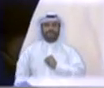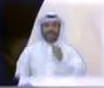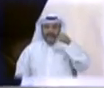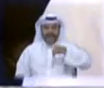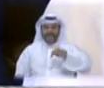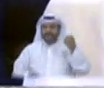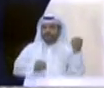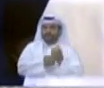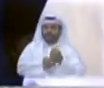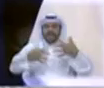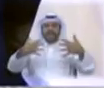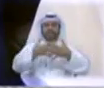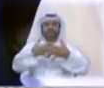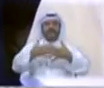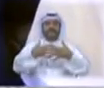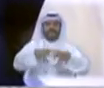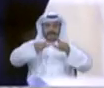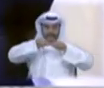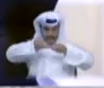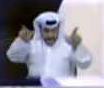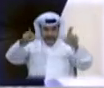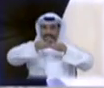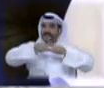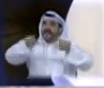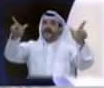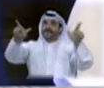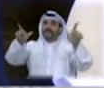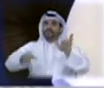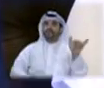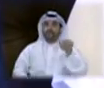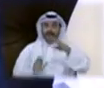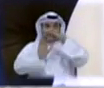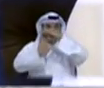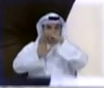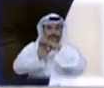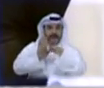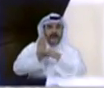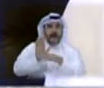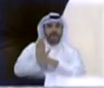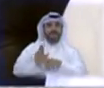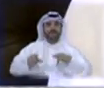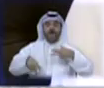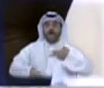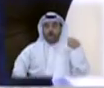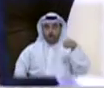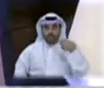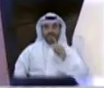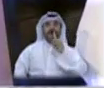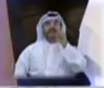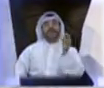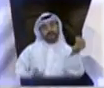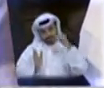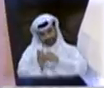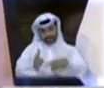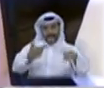من مصروفاته الإعلانية على برامج الوزارة في دوراتها المختلفة. والشق